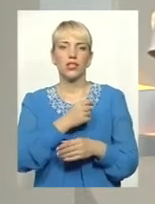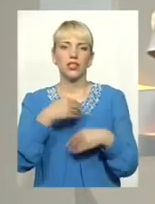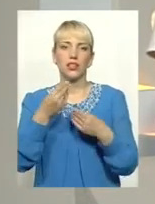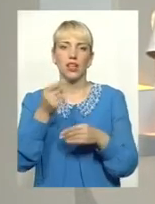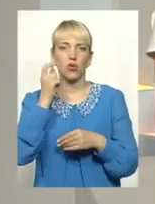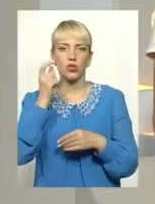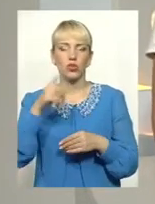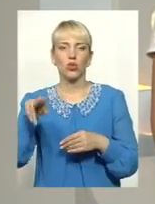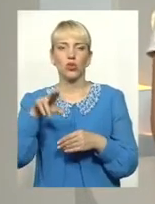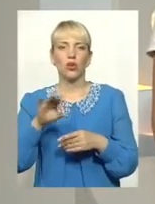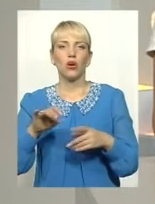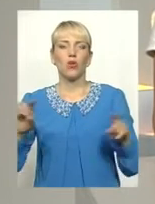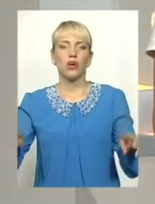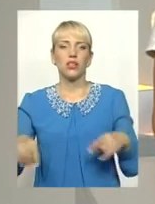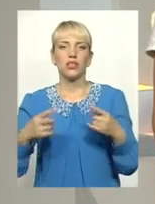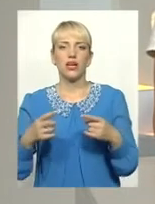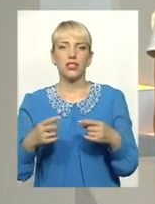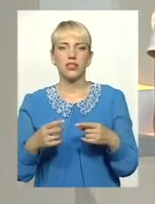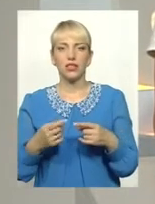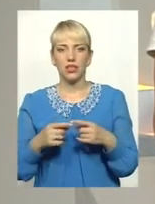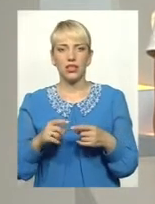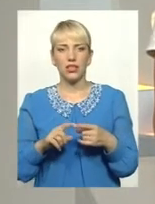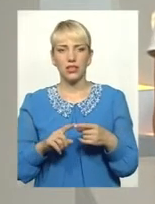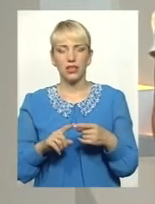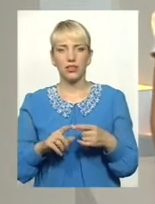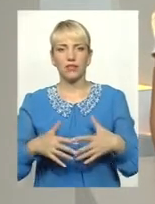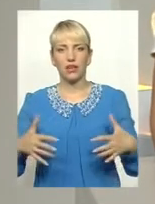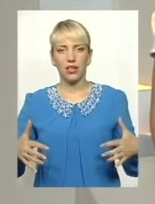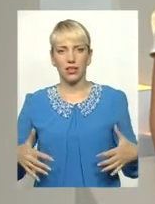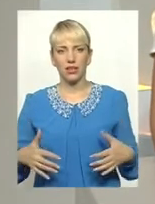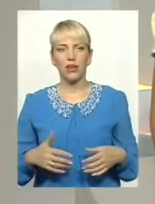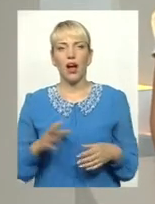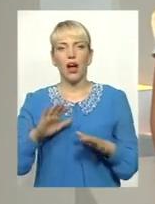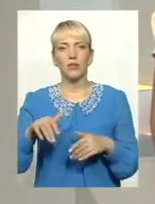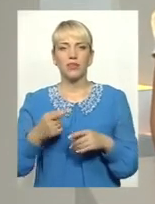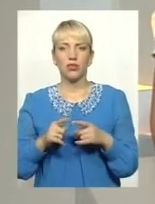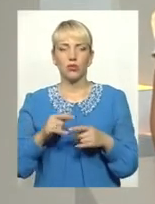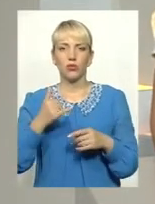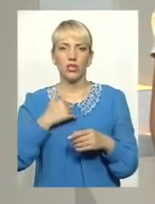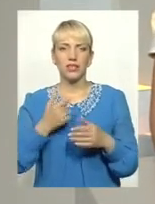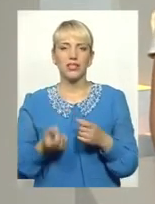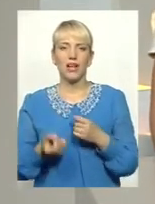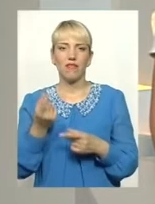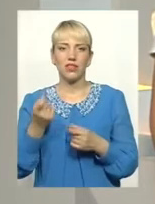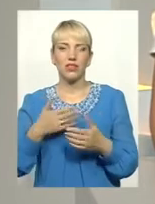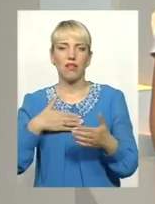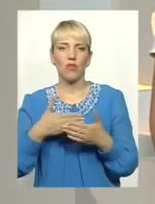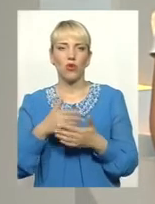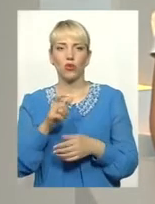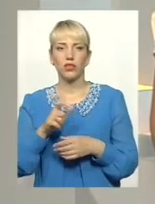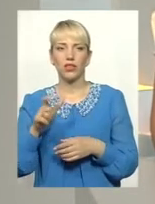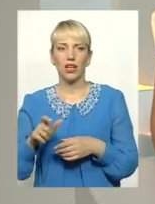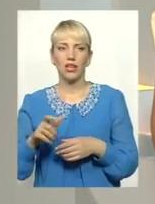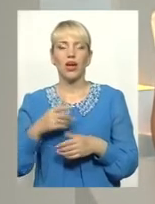приводу організації чотирилапих безхатченків. А після цього в нашій студії з'являться волонтери, і ми продовжимо нашу